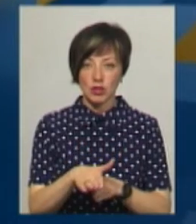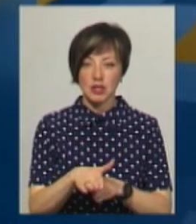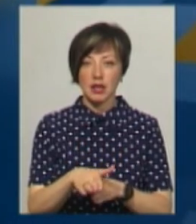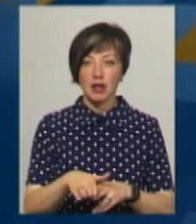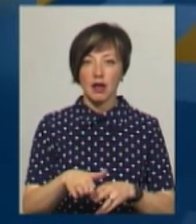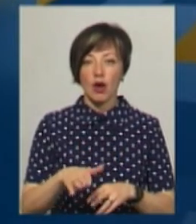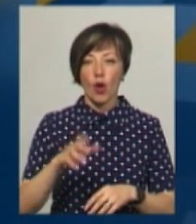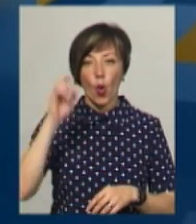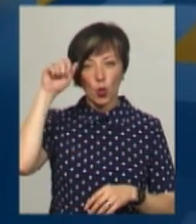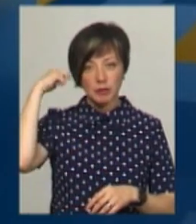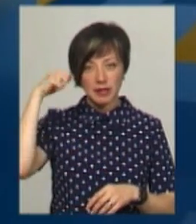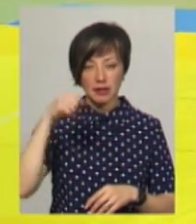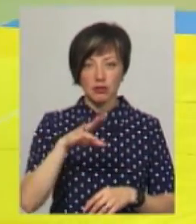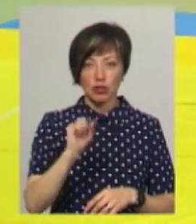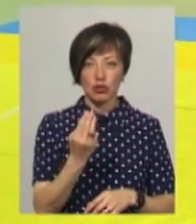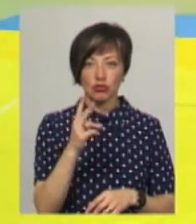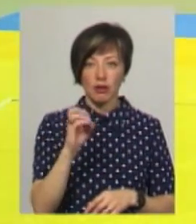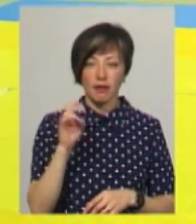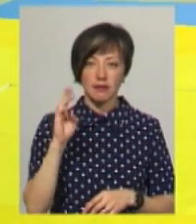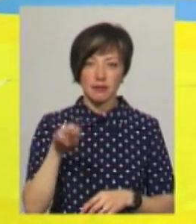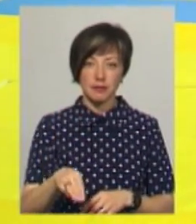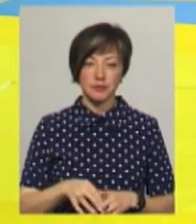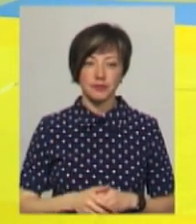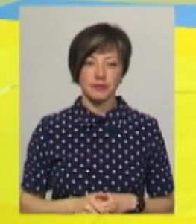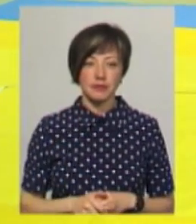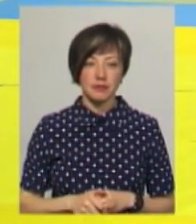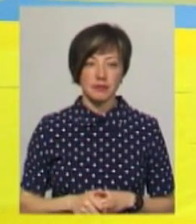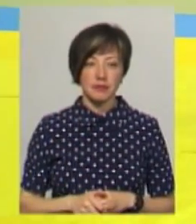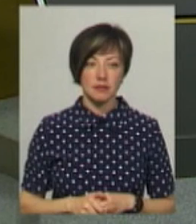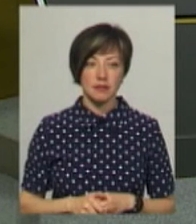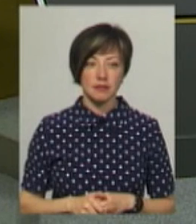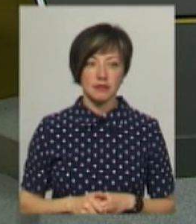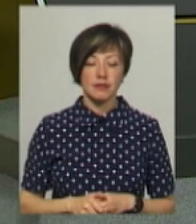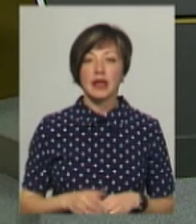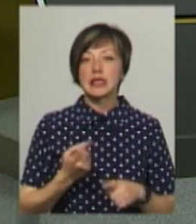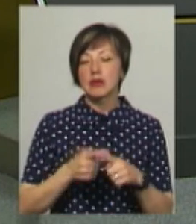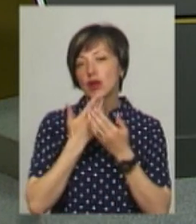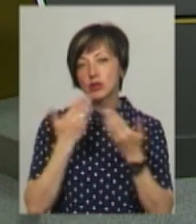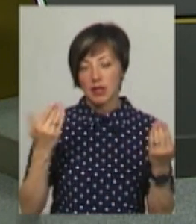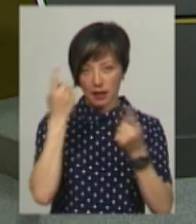столиці Узбекистану – Ташкенті. Андрій Гуменний, Дем'ян Цегольник. Новини Поділля Центр.